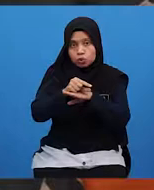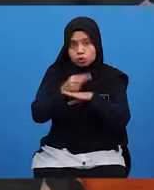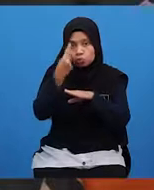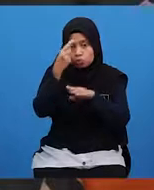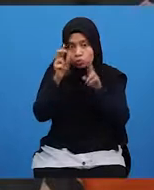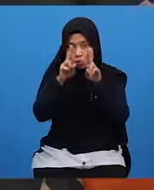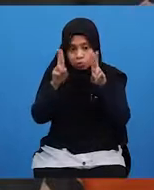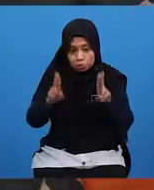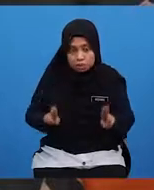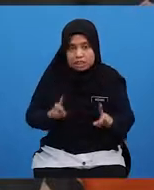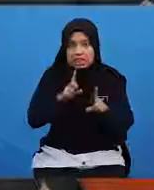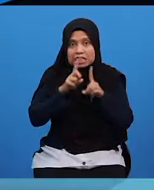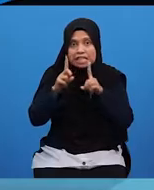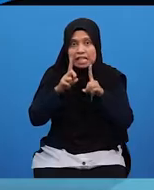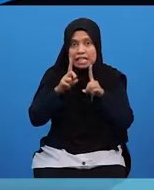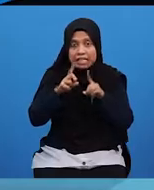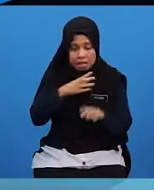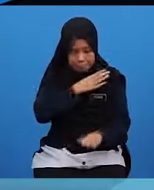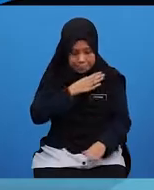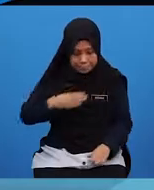menguci lilin batik terap.